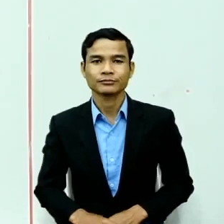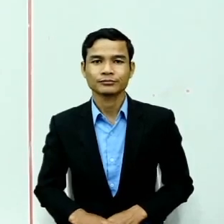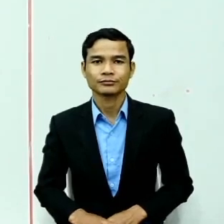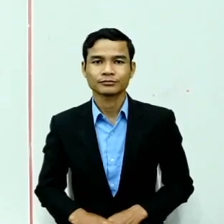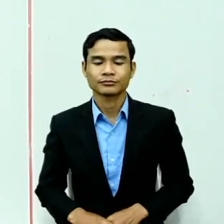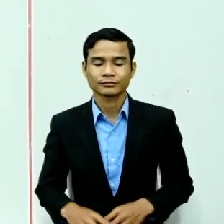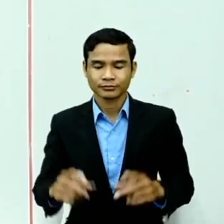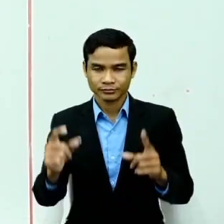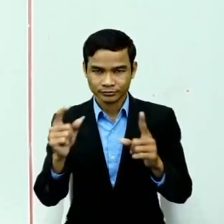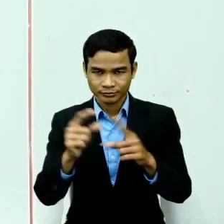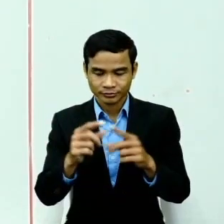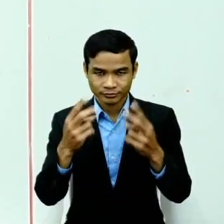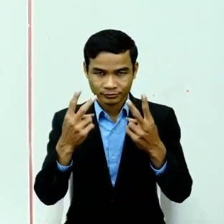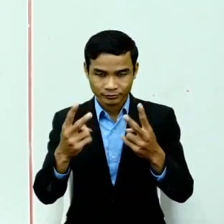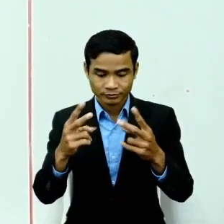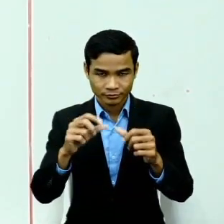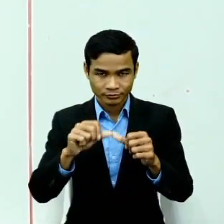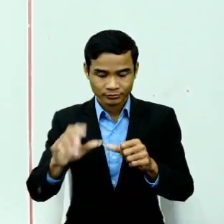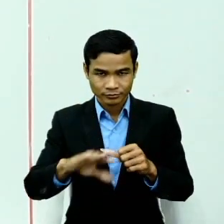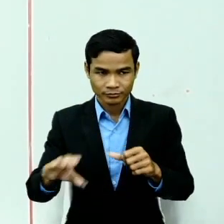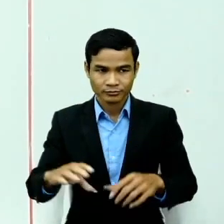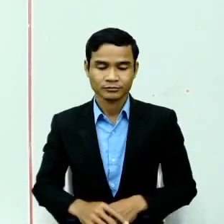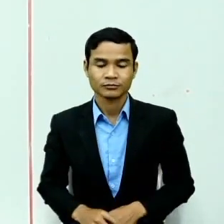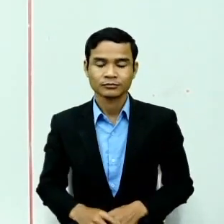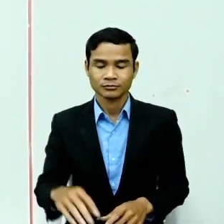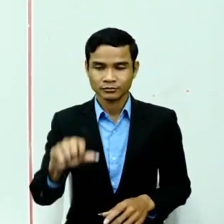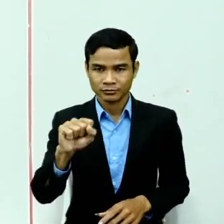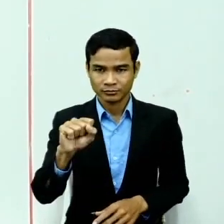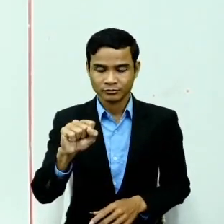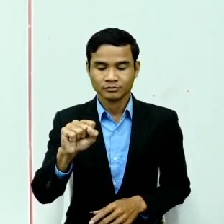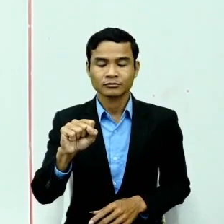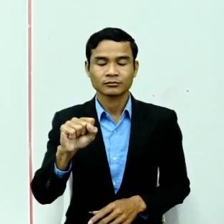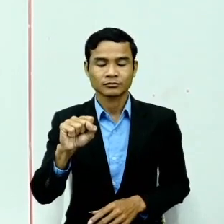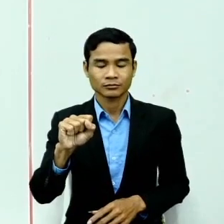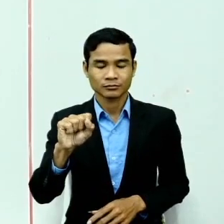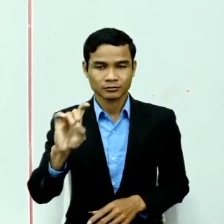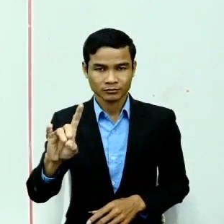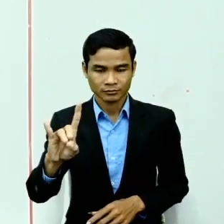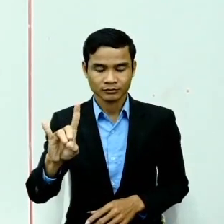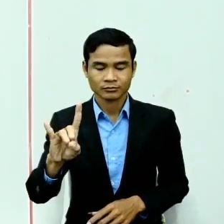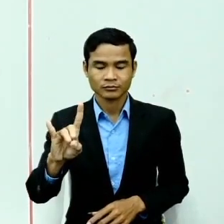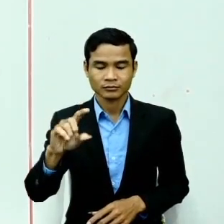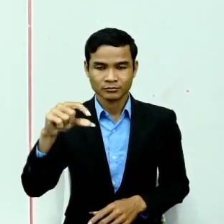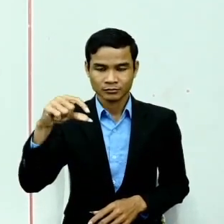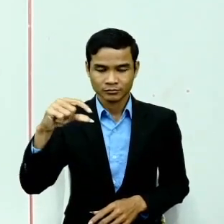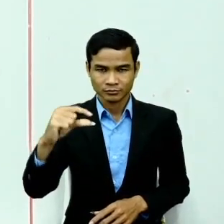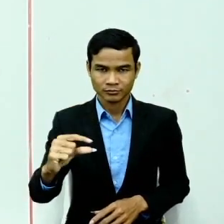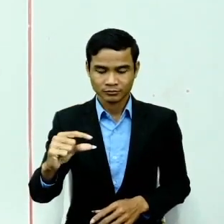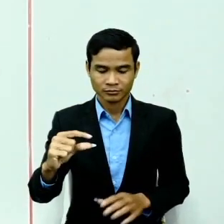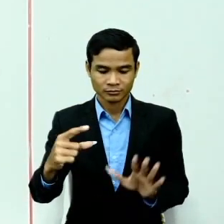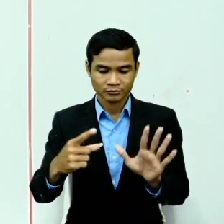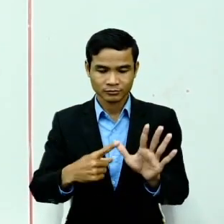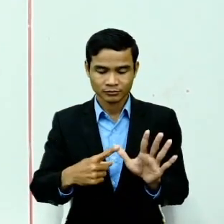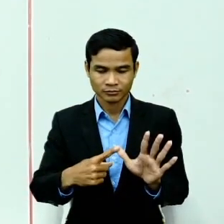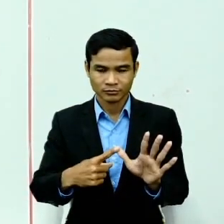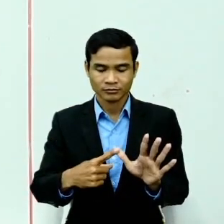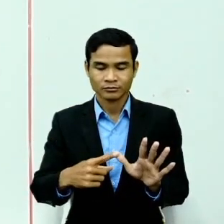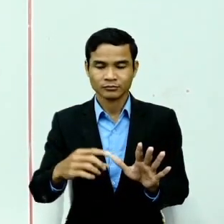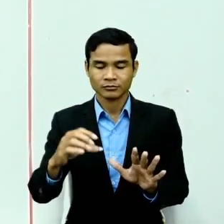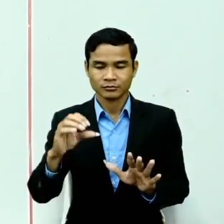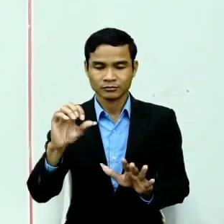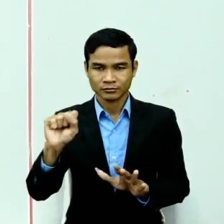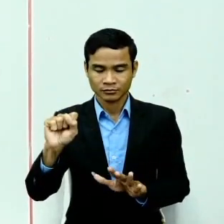chà lắc con tim ta tặng ạc nè nó con to nâng mố tầm có á cá ca nâng